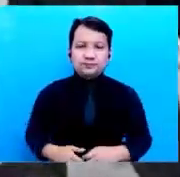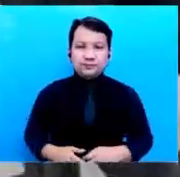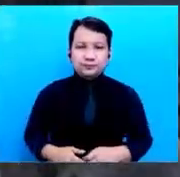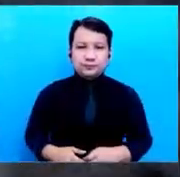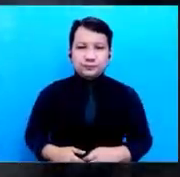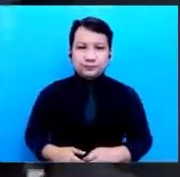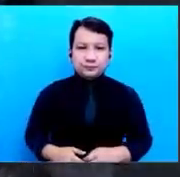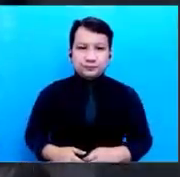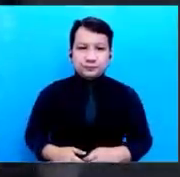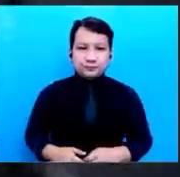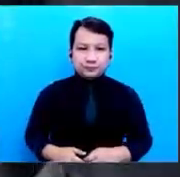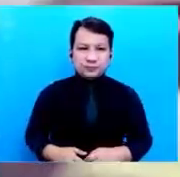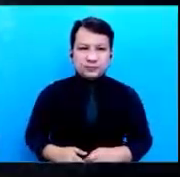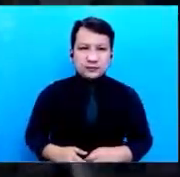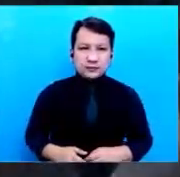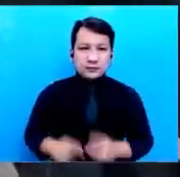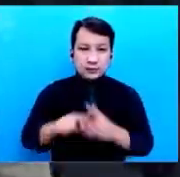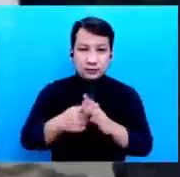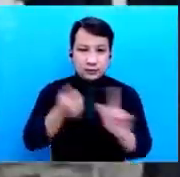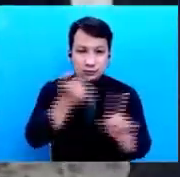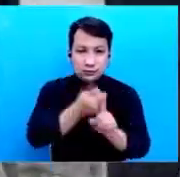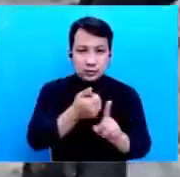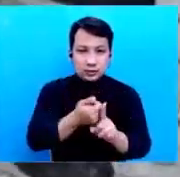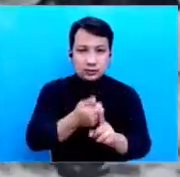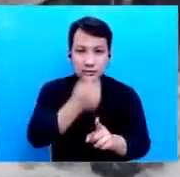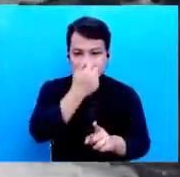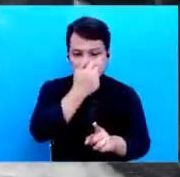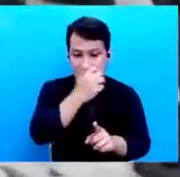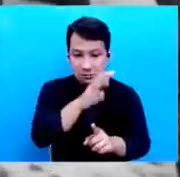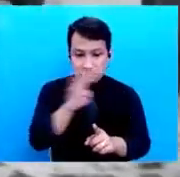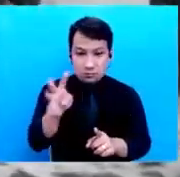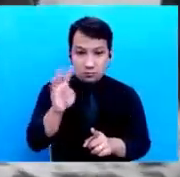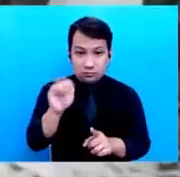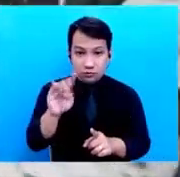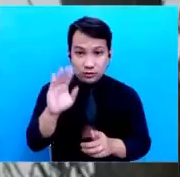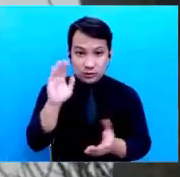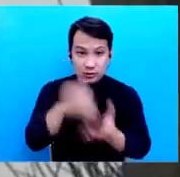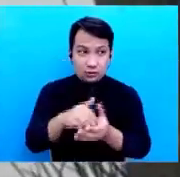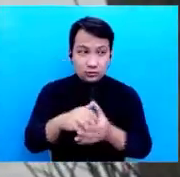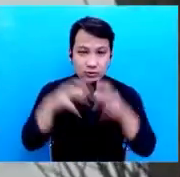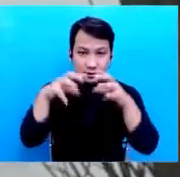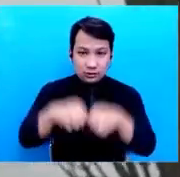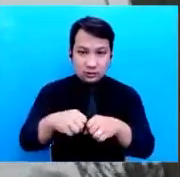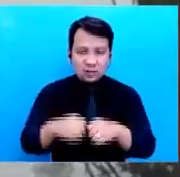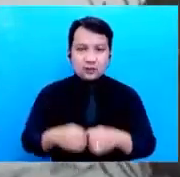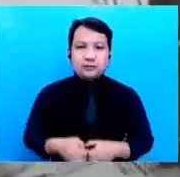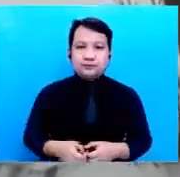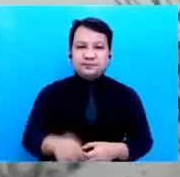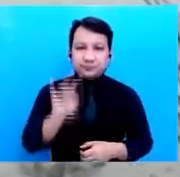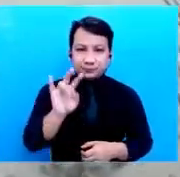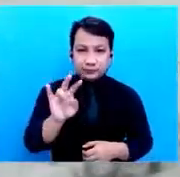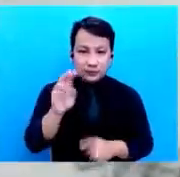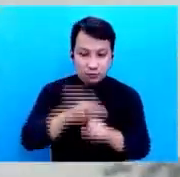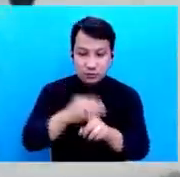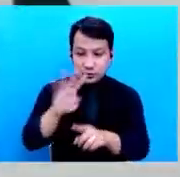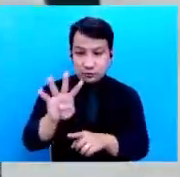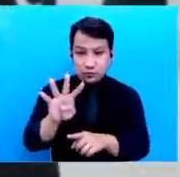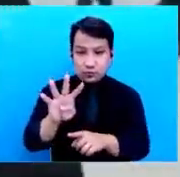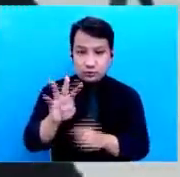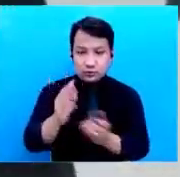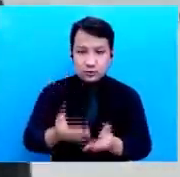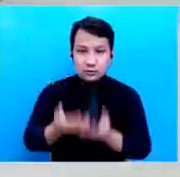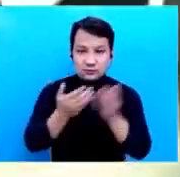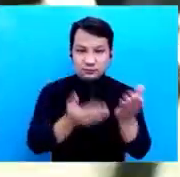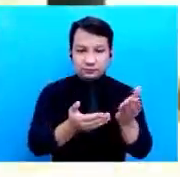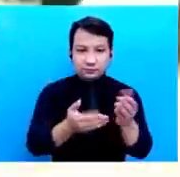Mula kasi na umatake ang Russia sa Ukraine, mahigit 14,000 na ang inaresto. Nitong March 4, nagpasa ang Russia